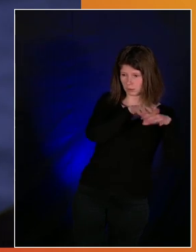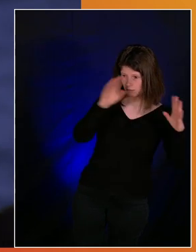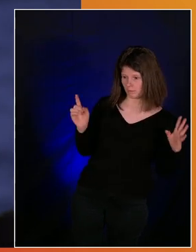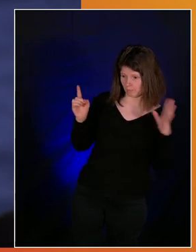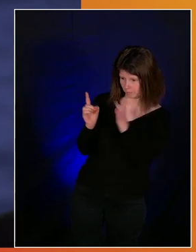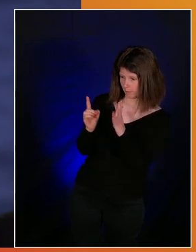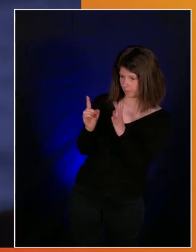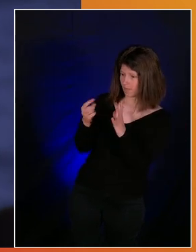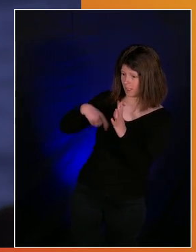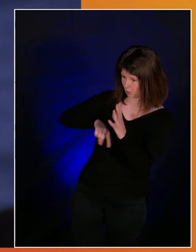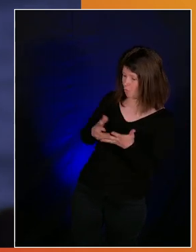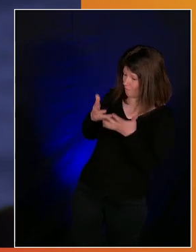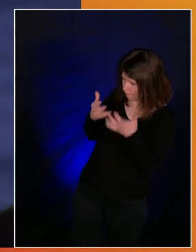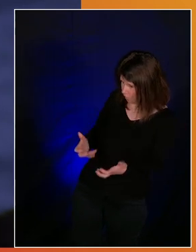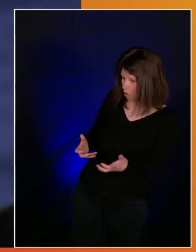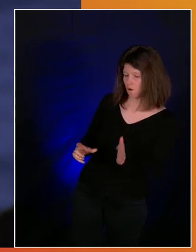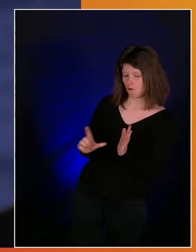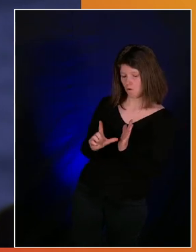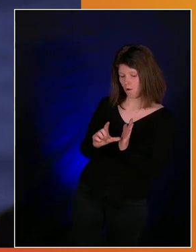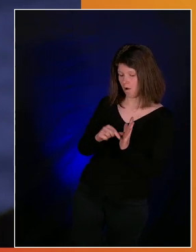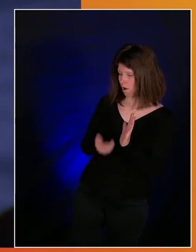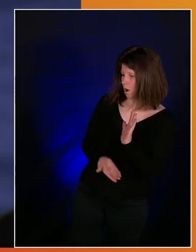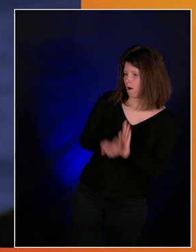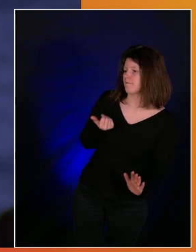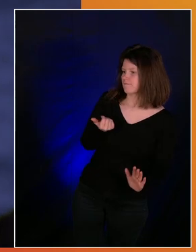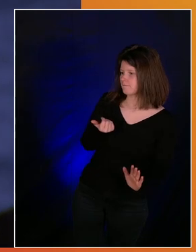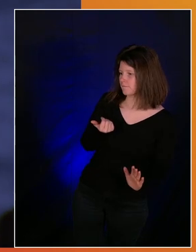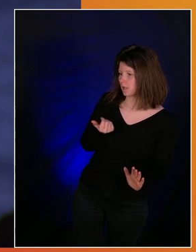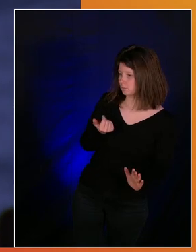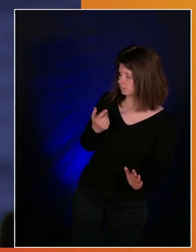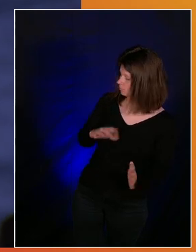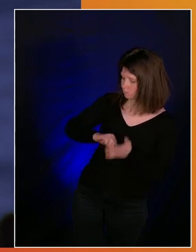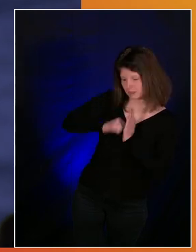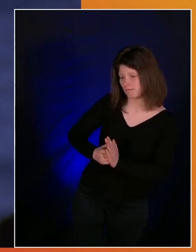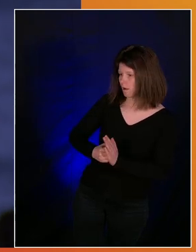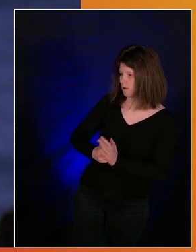réforme de façon ferme, déterminée.